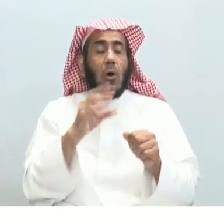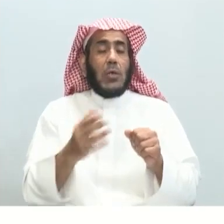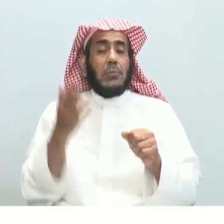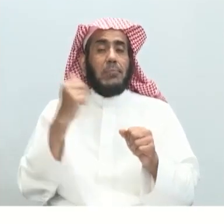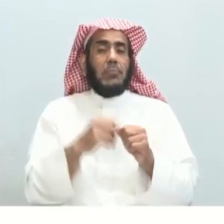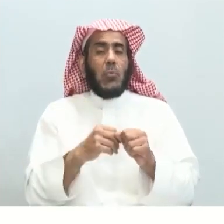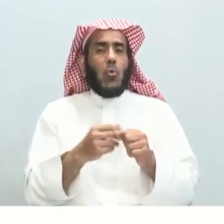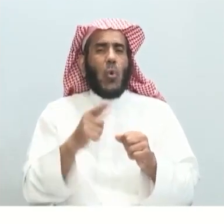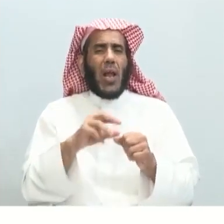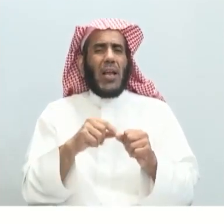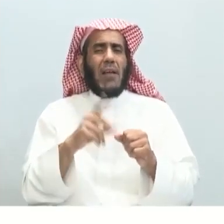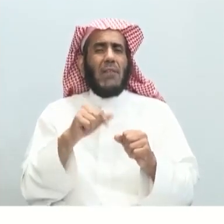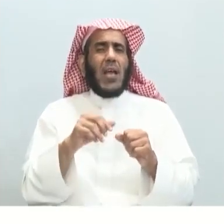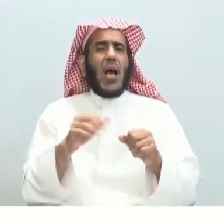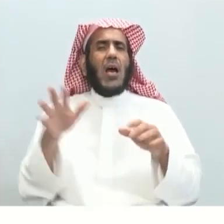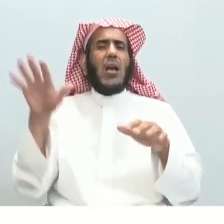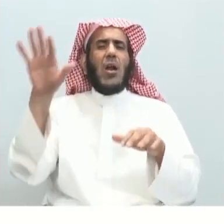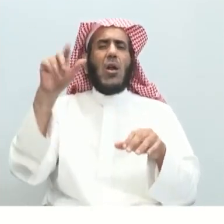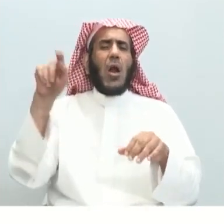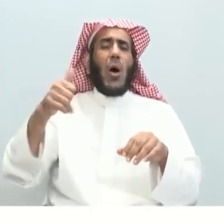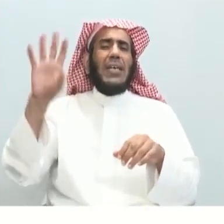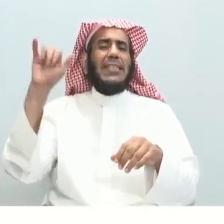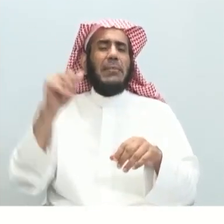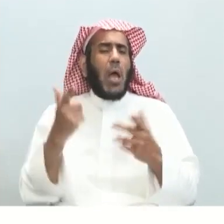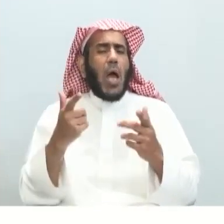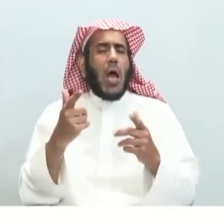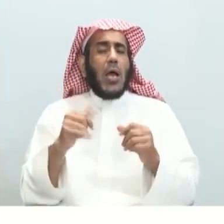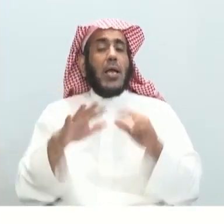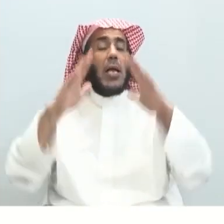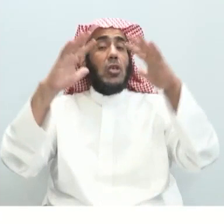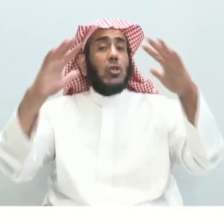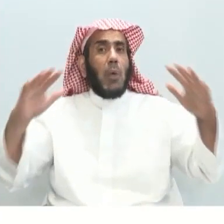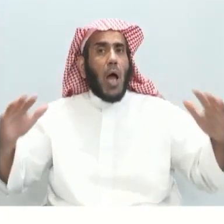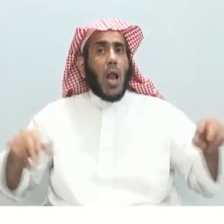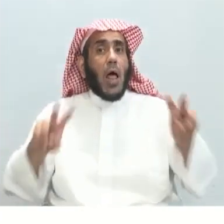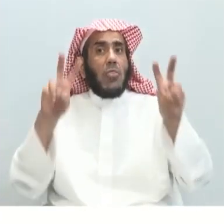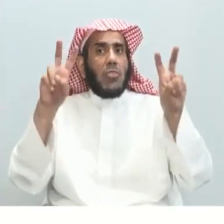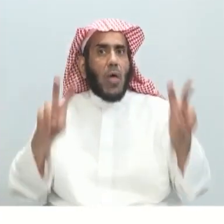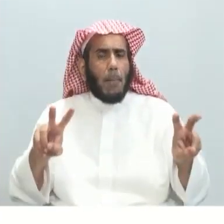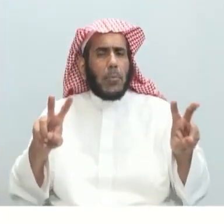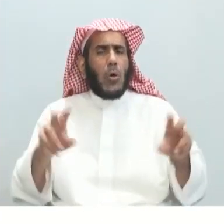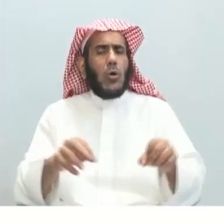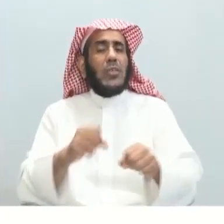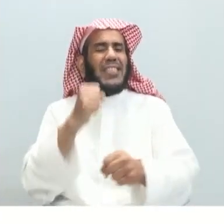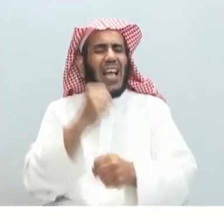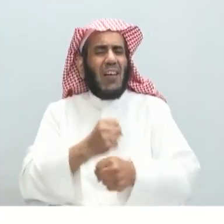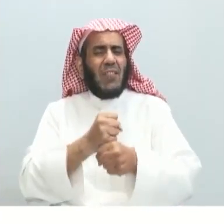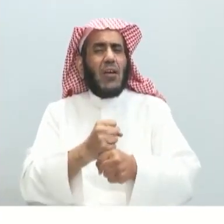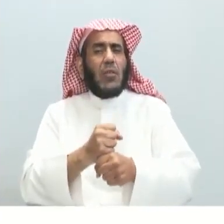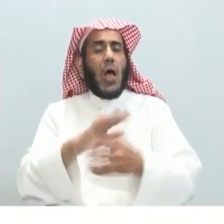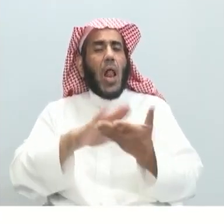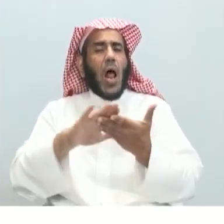وعلا والقينا فيها رواسي ما المراد بالرواسي هي الجبال الثابته لتحفظ الارض